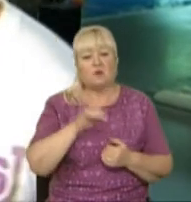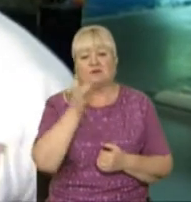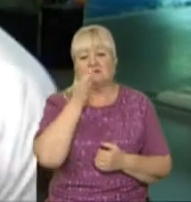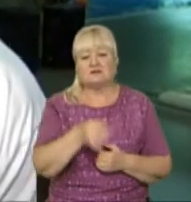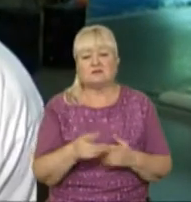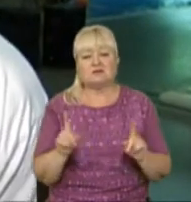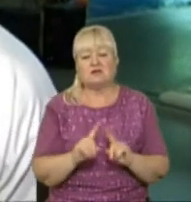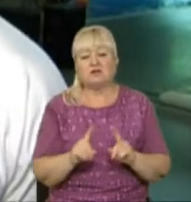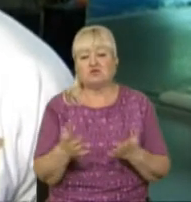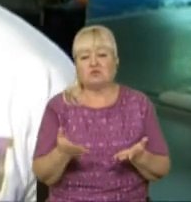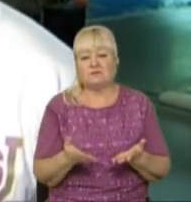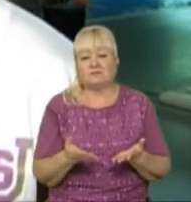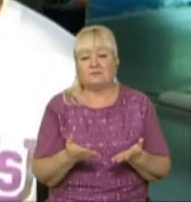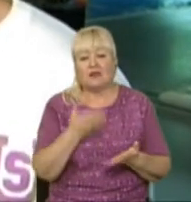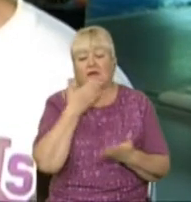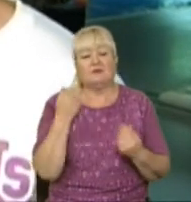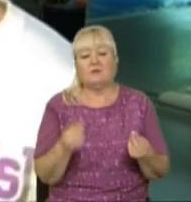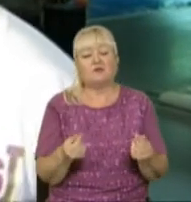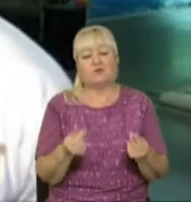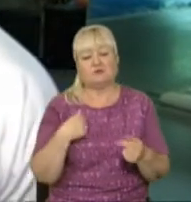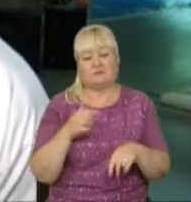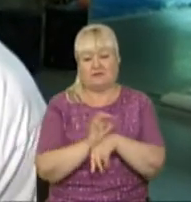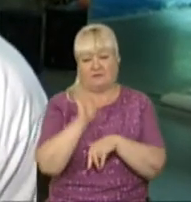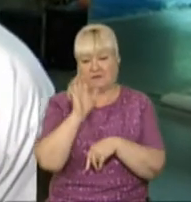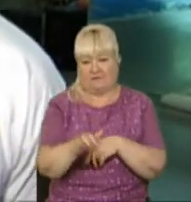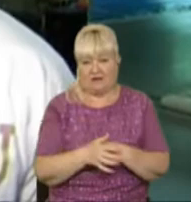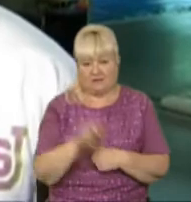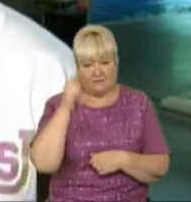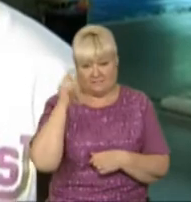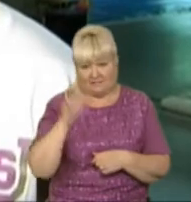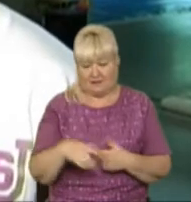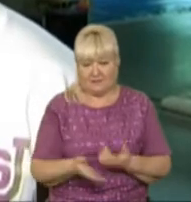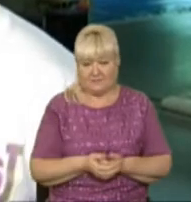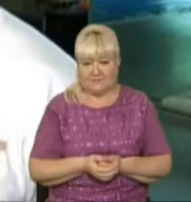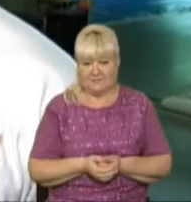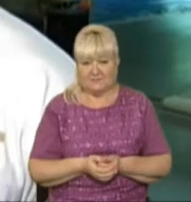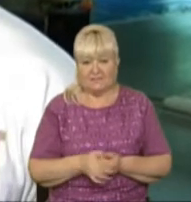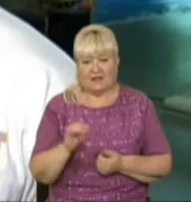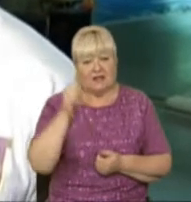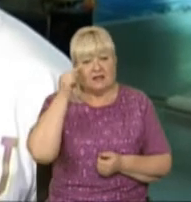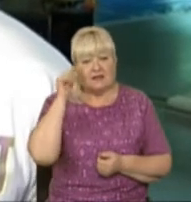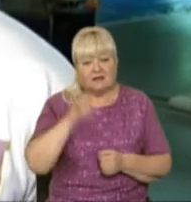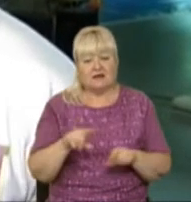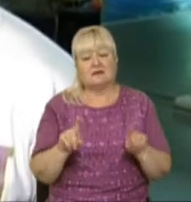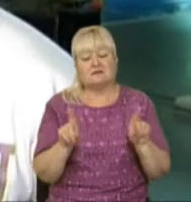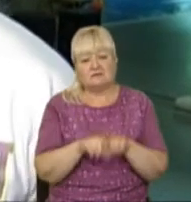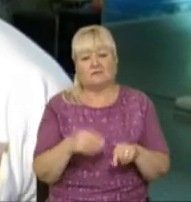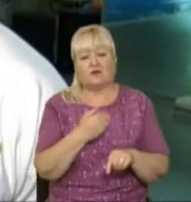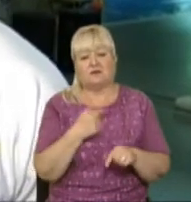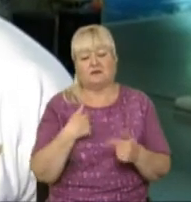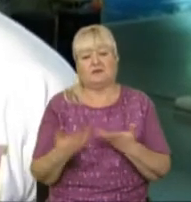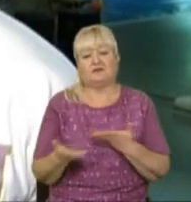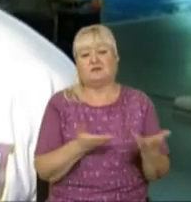що вони якби не мають коштів висилати мене до них. Ось, і китайці все рівно дуже хотіли запросити